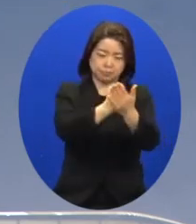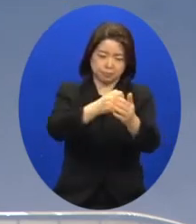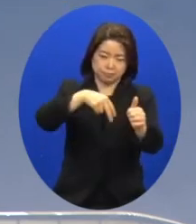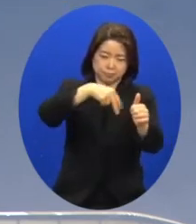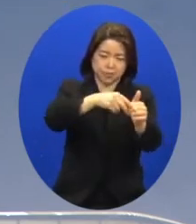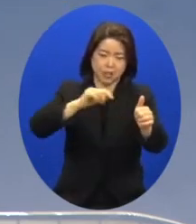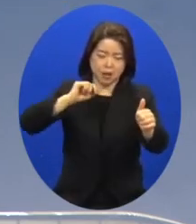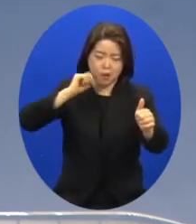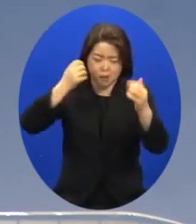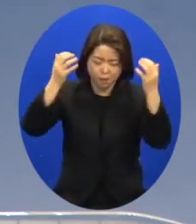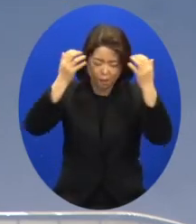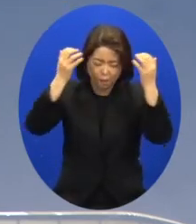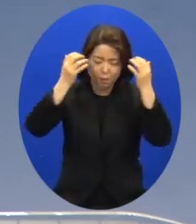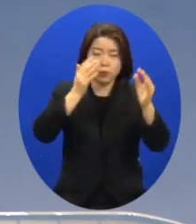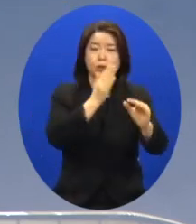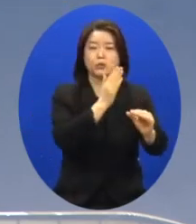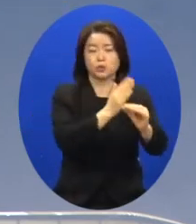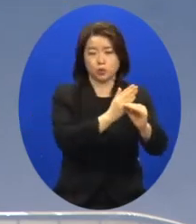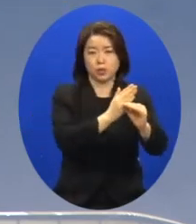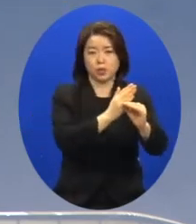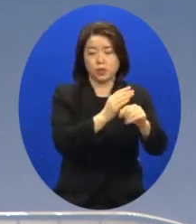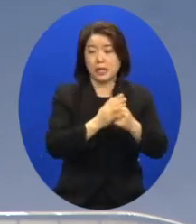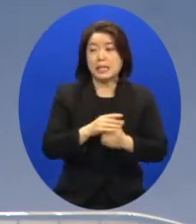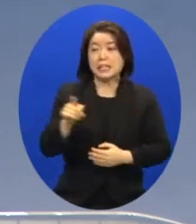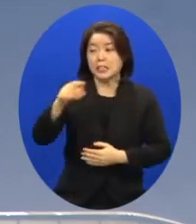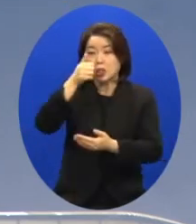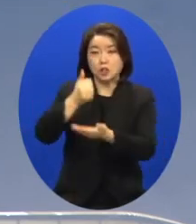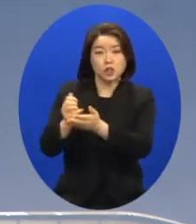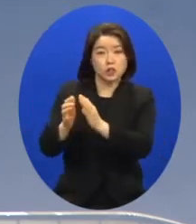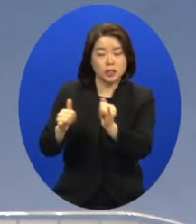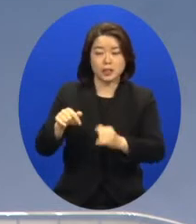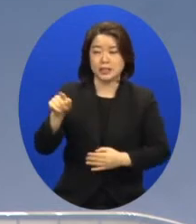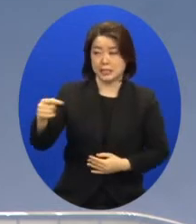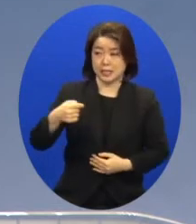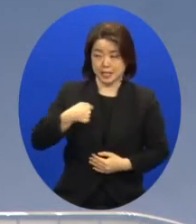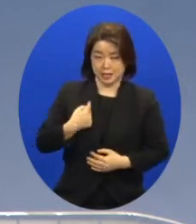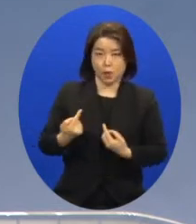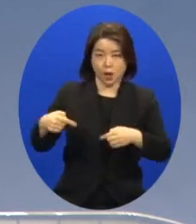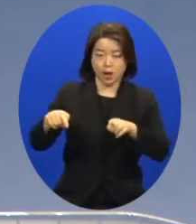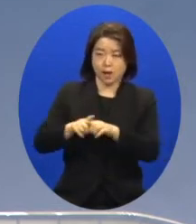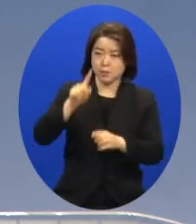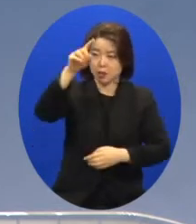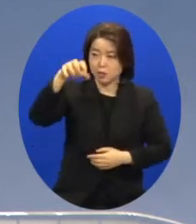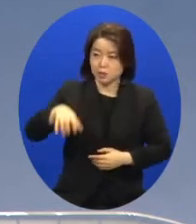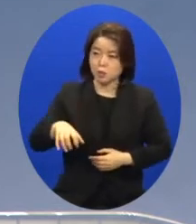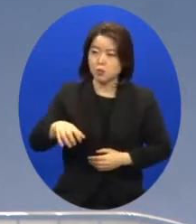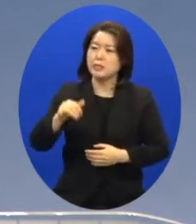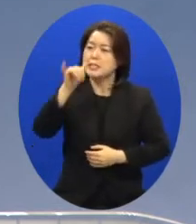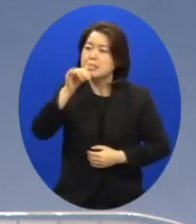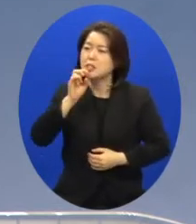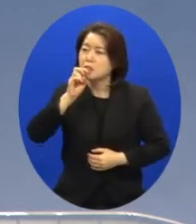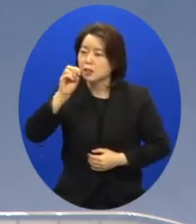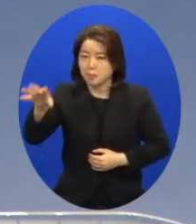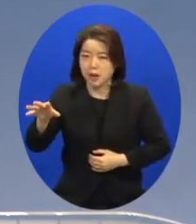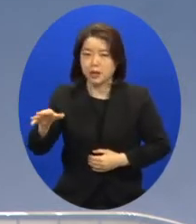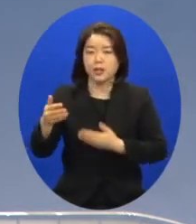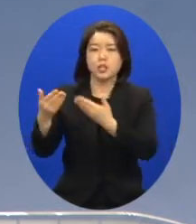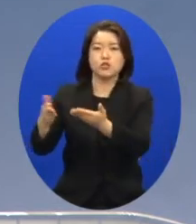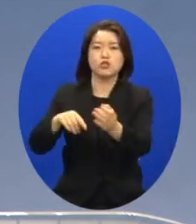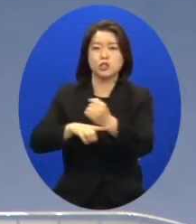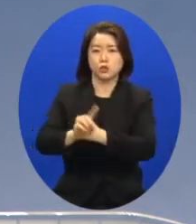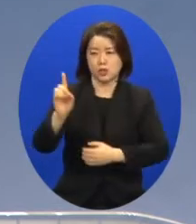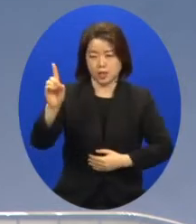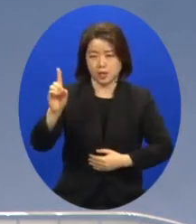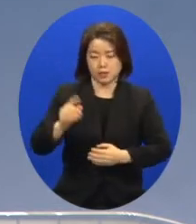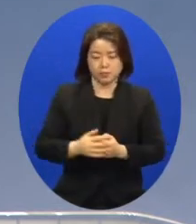상황에서도 그 죄수에게 내가 오늘 나와 천국에 있을 거라고 말씀하신 이유는 하나입니다.